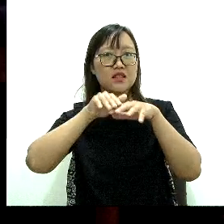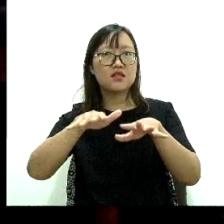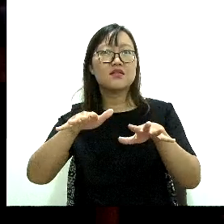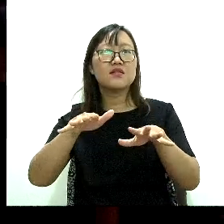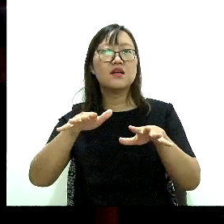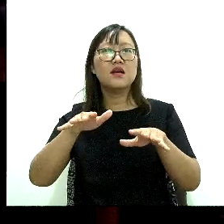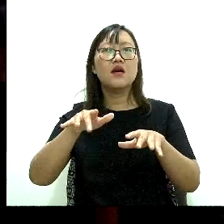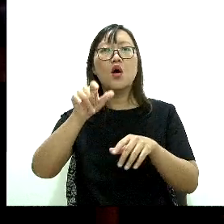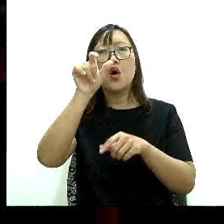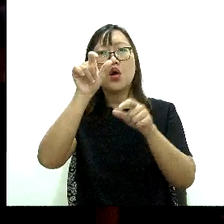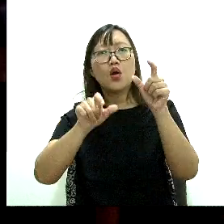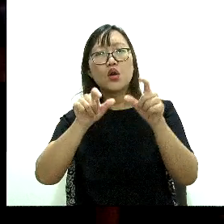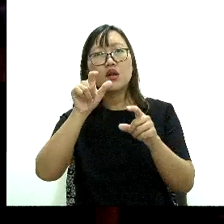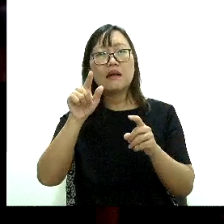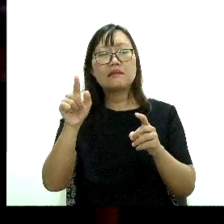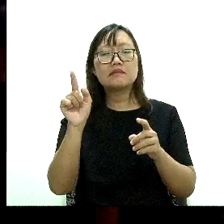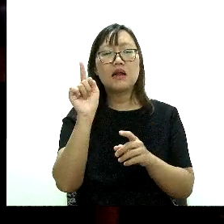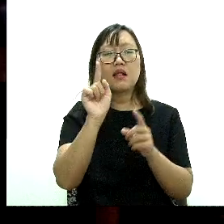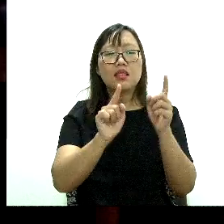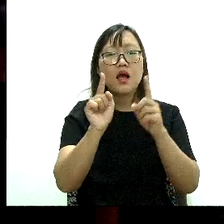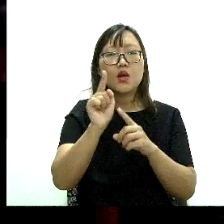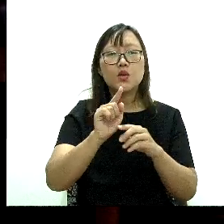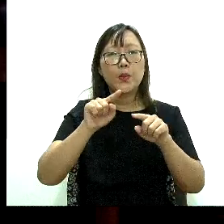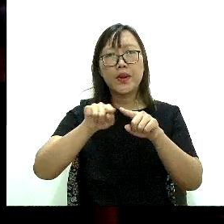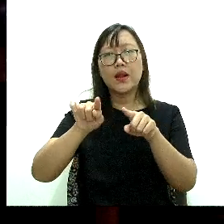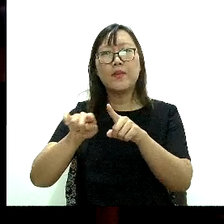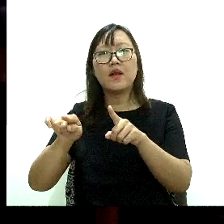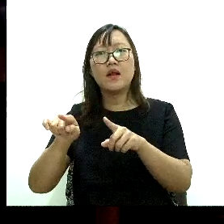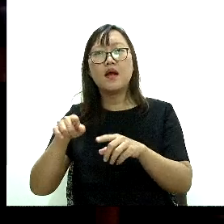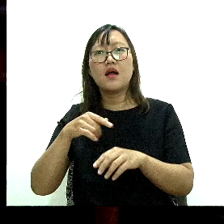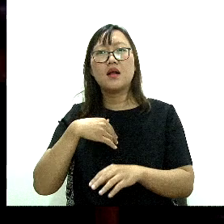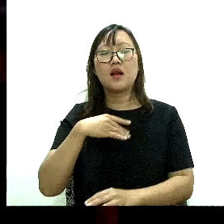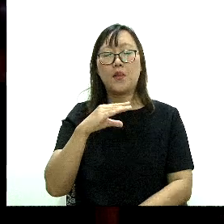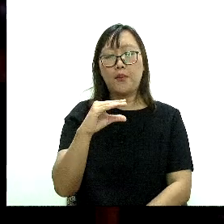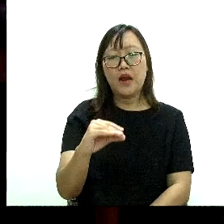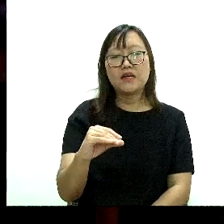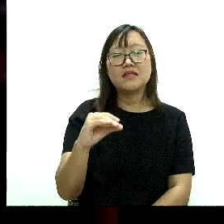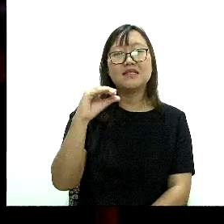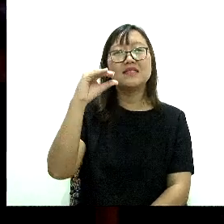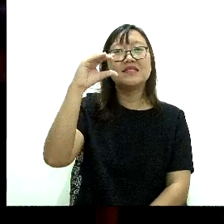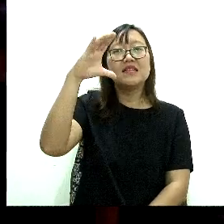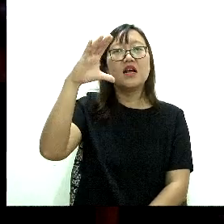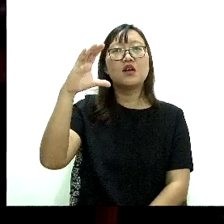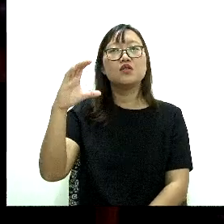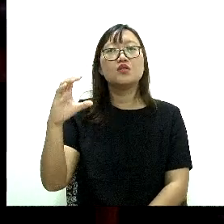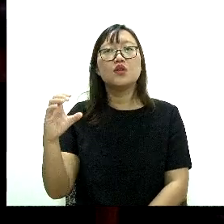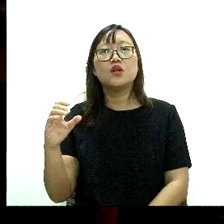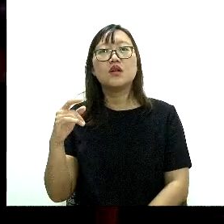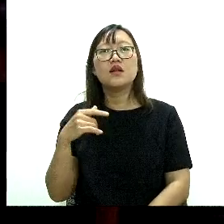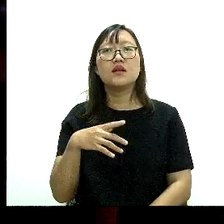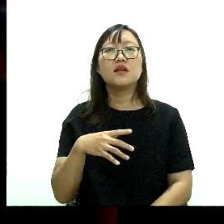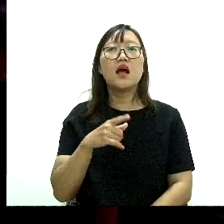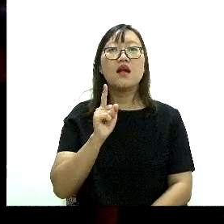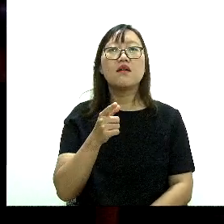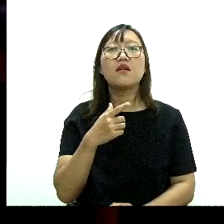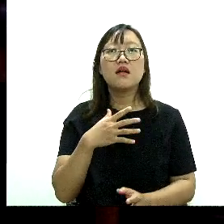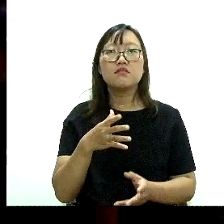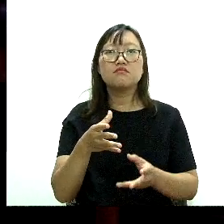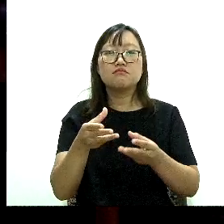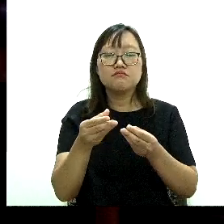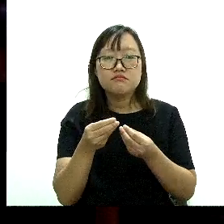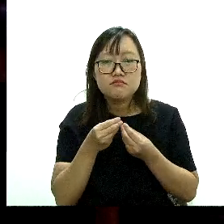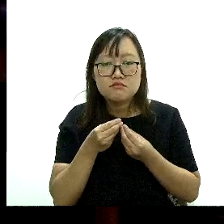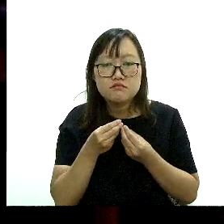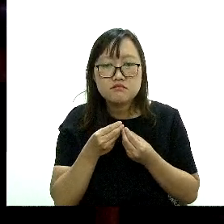agak sepi, tengah mulai ramai, hampir komuni penuh kemana-mana. Ada yang datang pagi